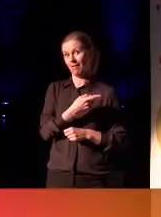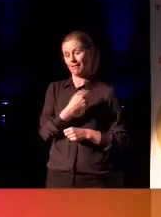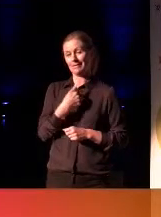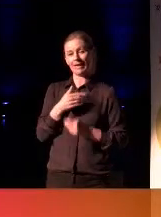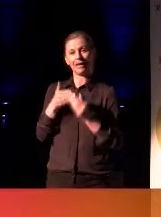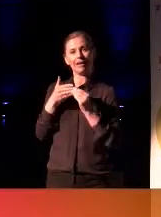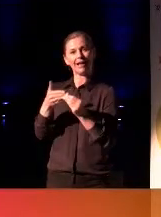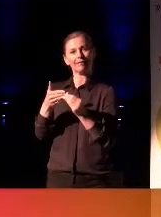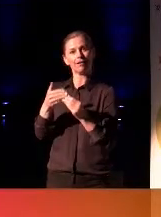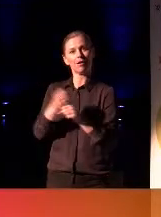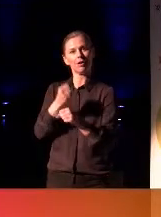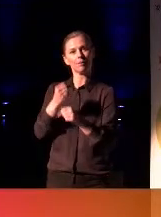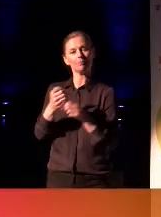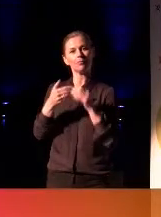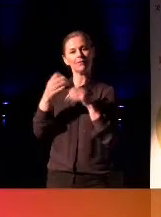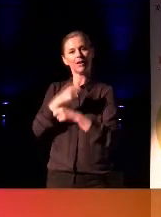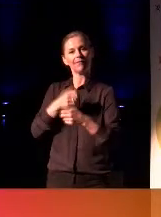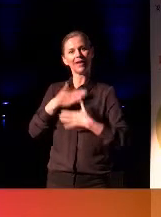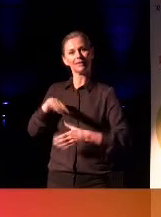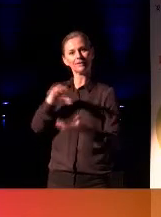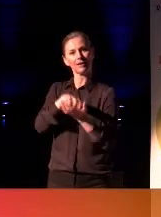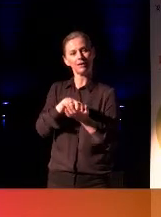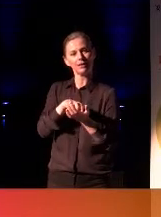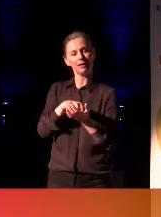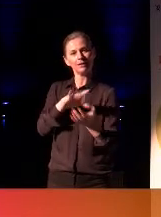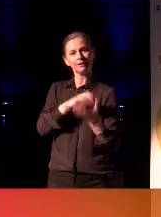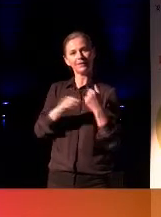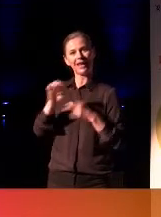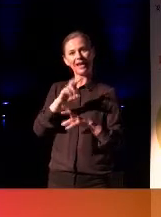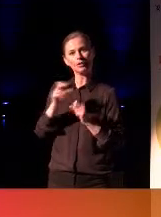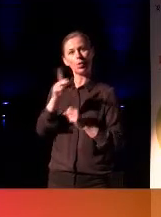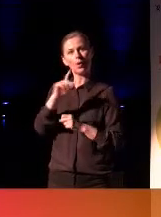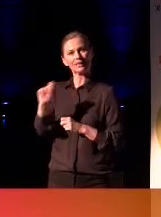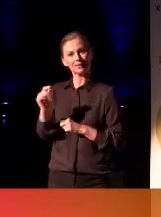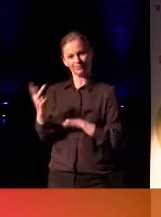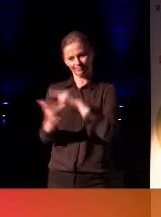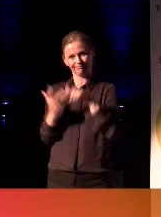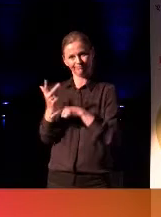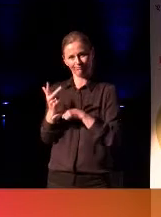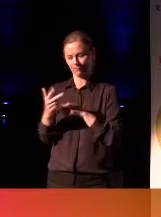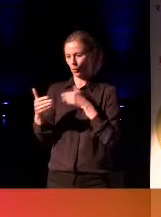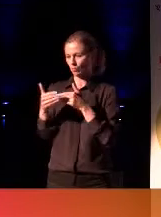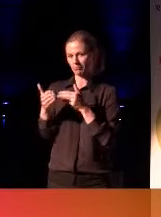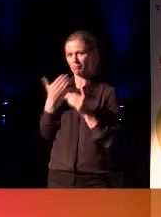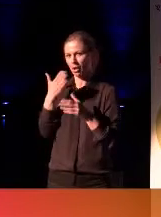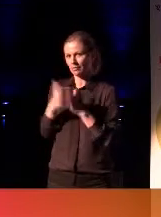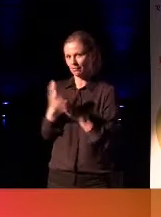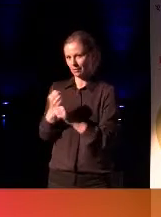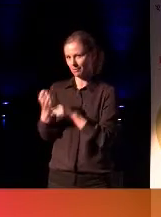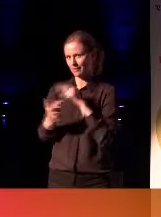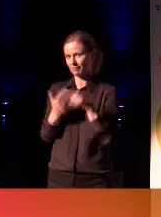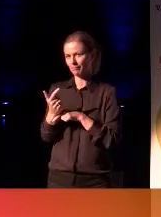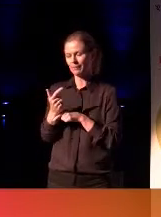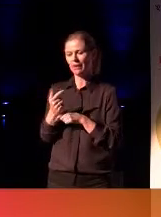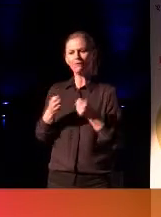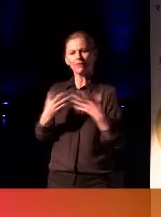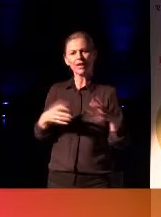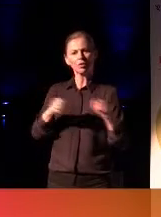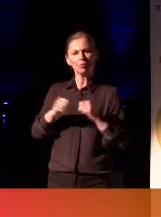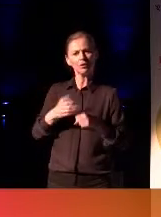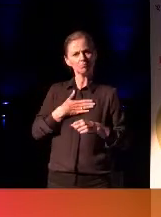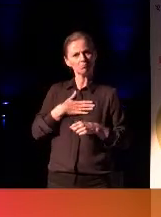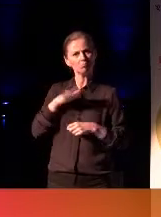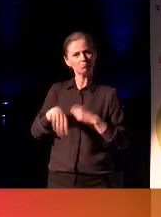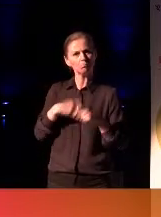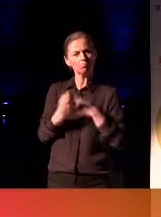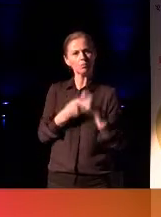jeg et arbeid på vegne av Helsedirektoratet, Direktorat for Helse og KS. Vi samarbeider veldig tett og godt om at flere og flere kommuner skal ta i bruk